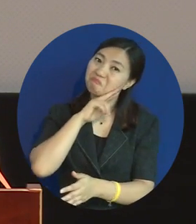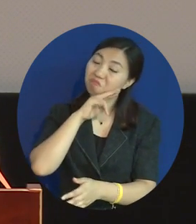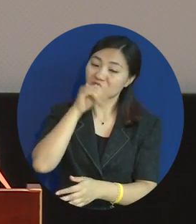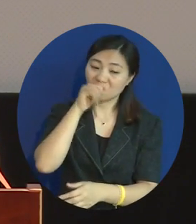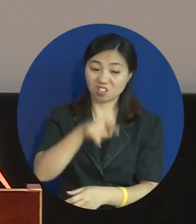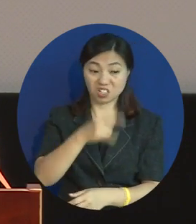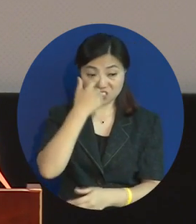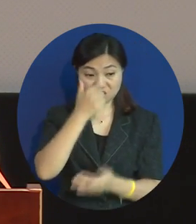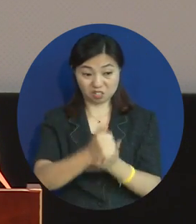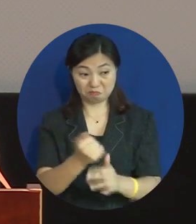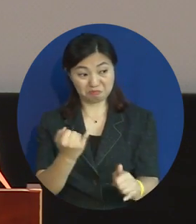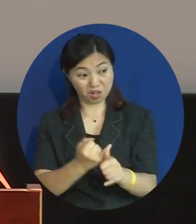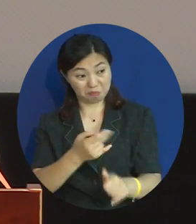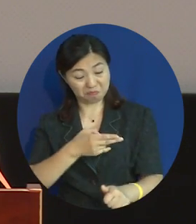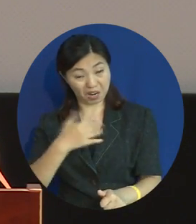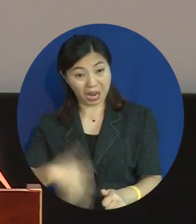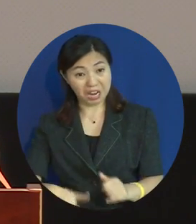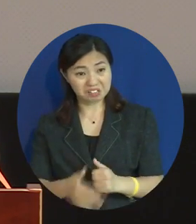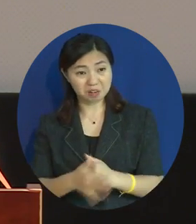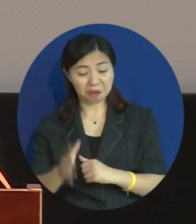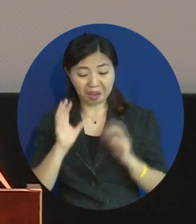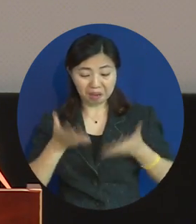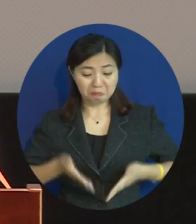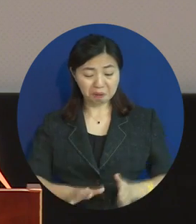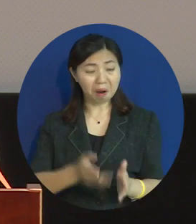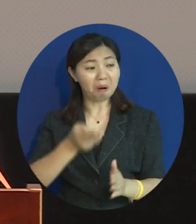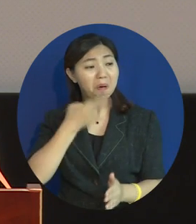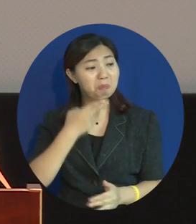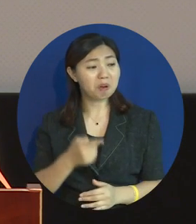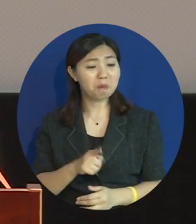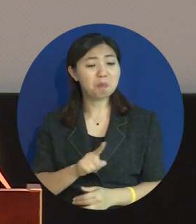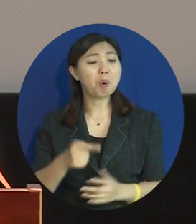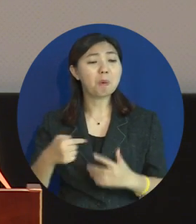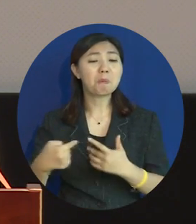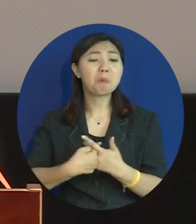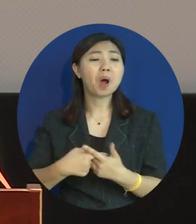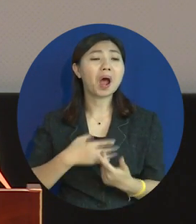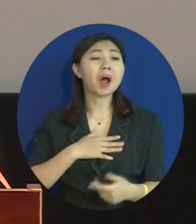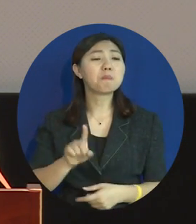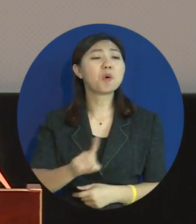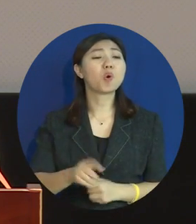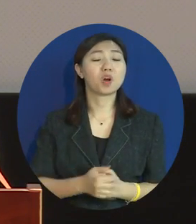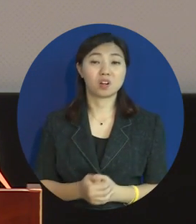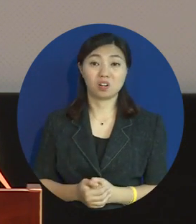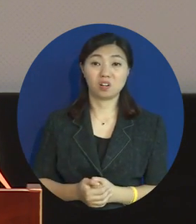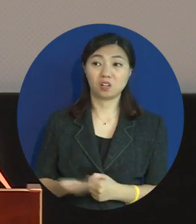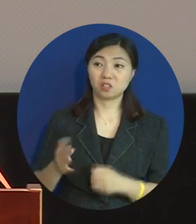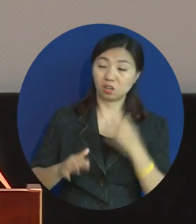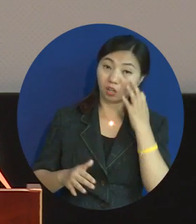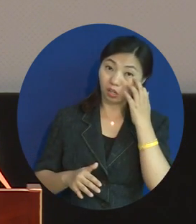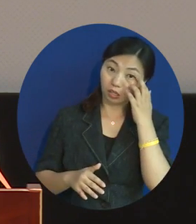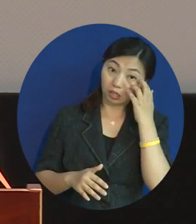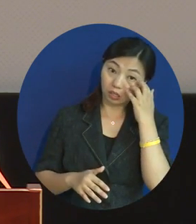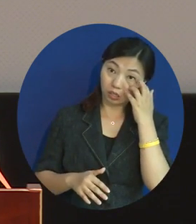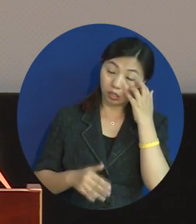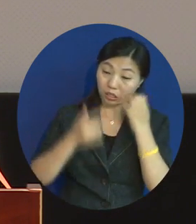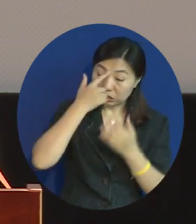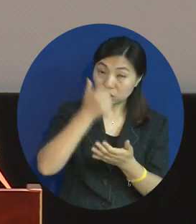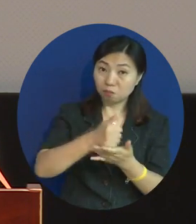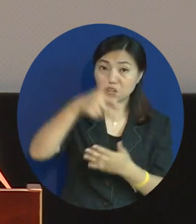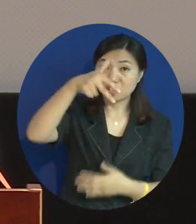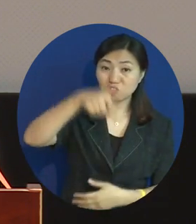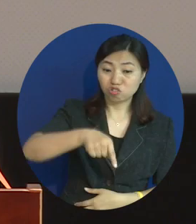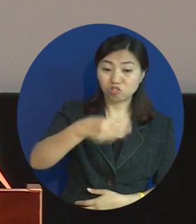지금 결혼도 안 해본 게뭘 알아요? 애도 안 낳아본 게뭘 알아요? 이러더니 요즘은 스님의 주례사가